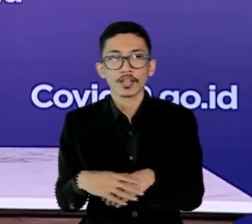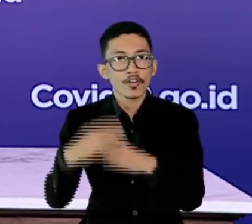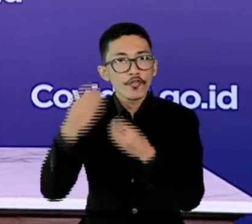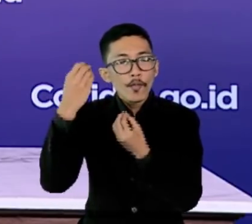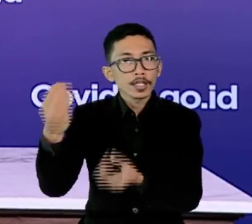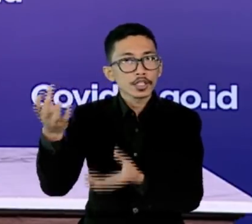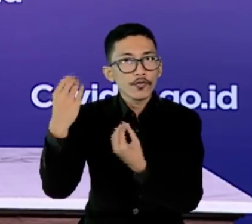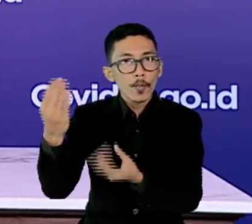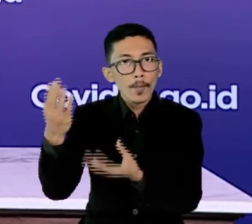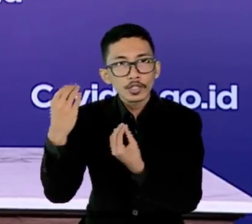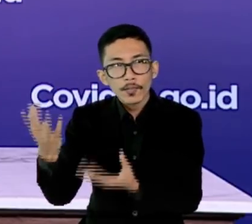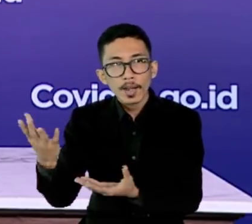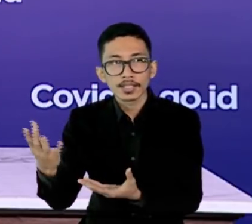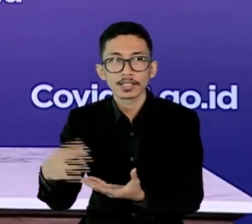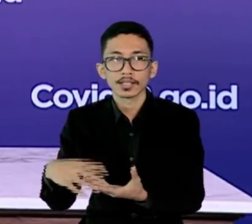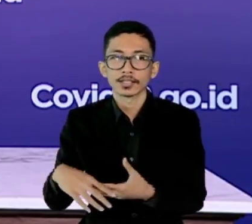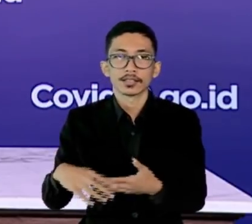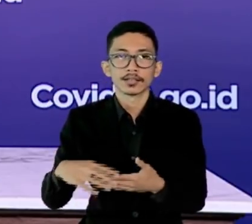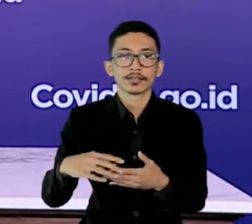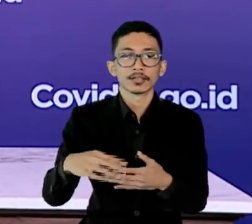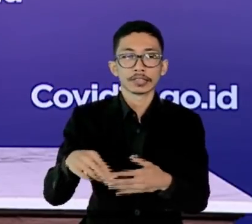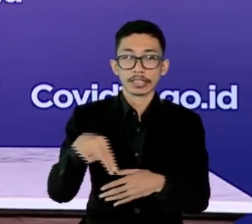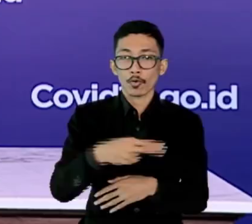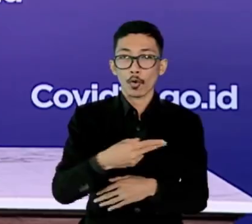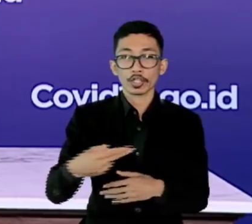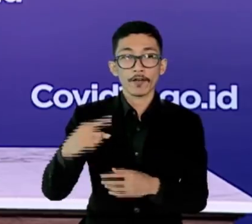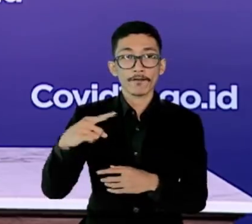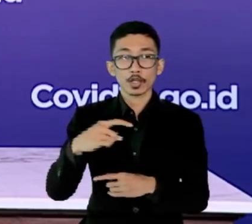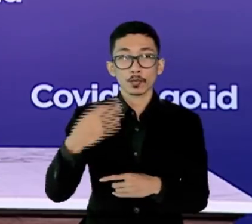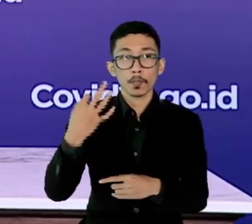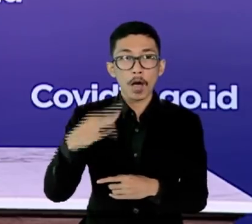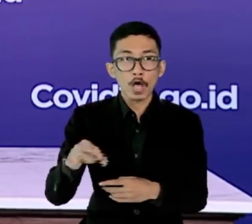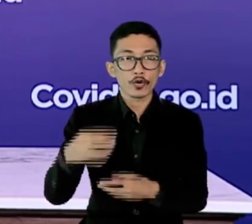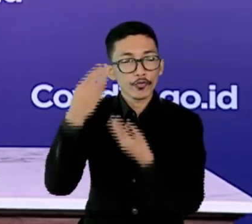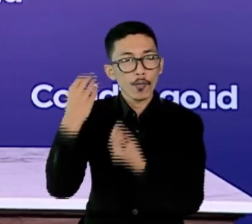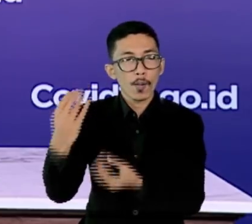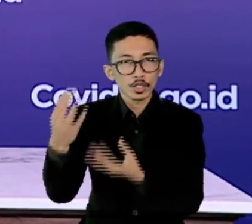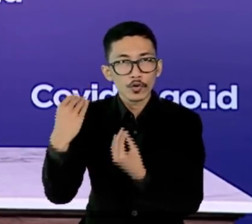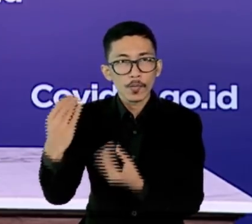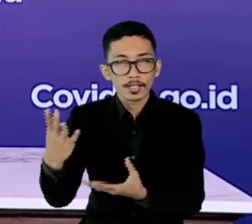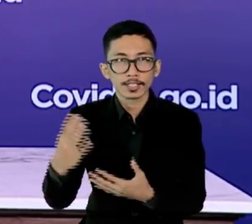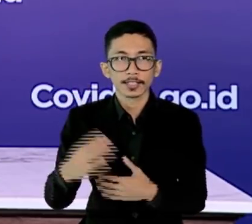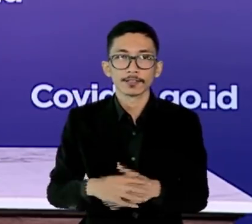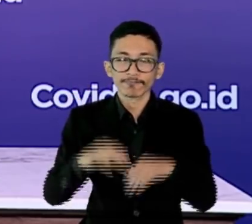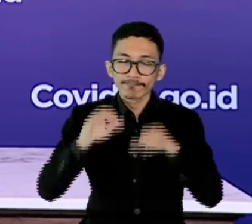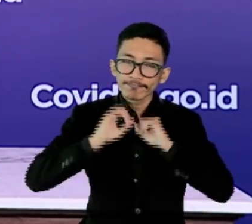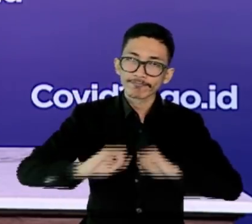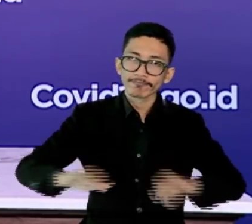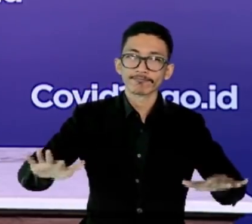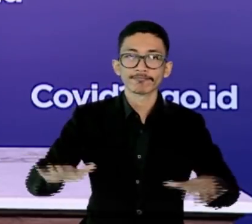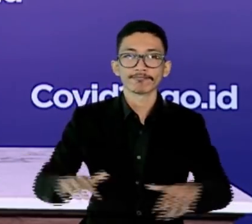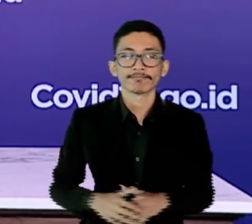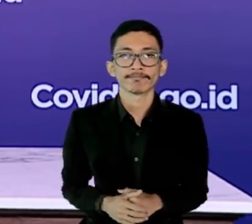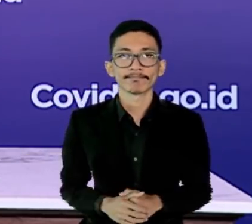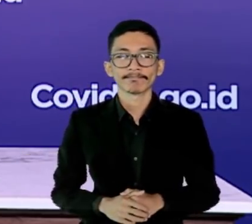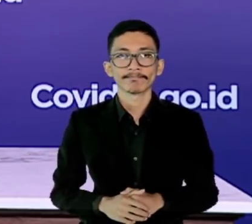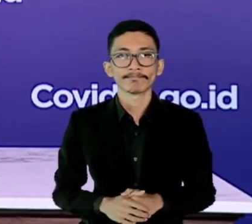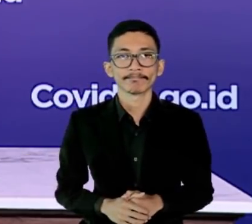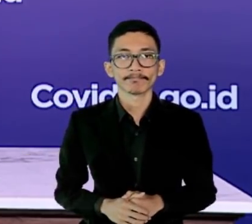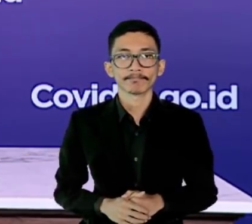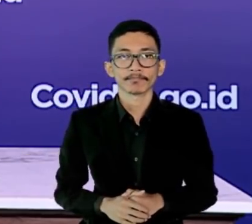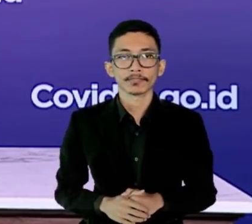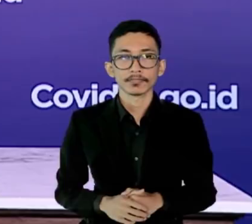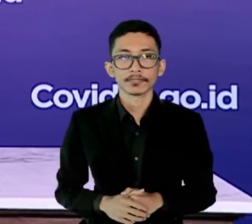sebaran varian di Indonesia secara transparan, serta lebih antisipatif mendeteksi kasus yang tidak biasa di